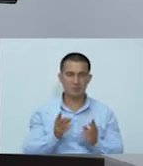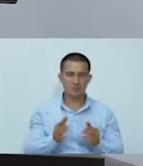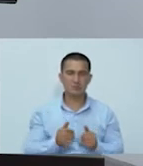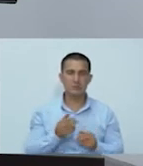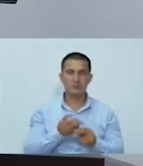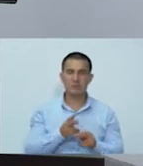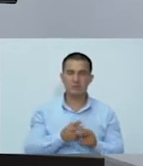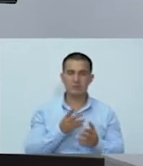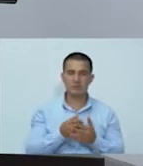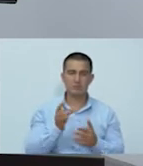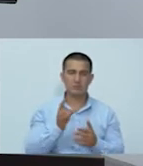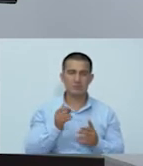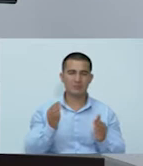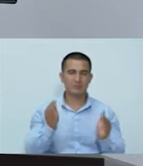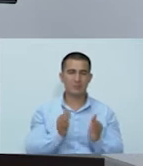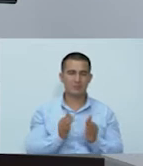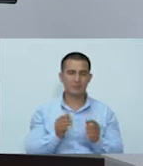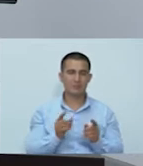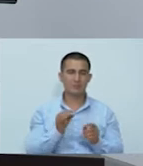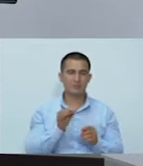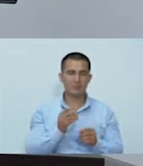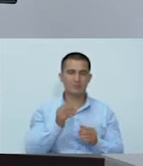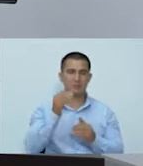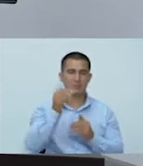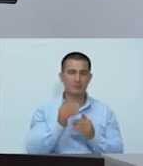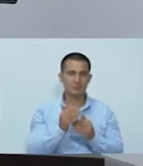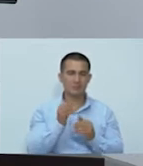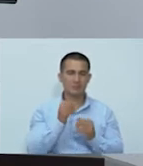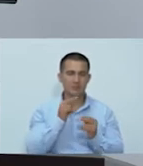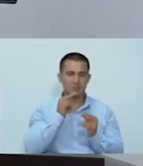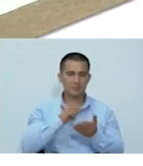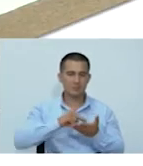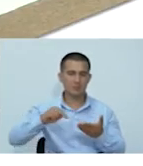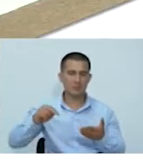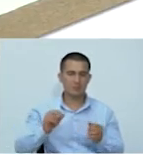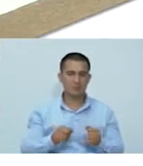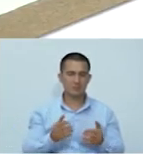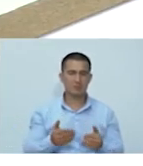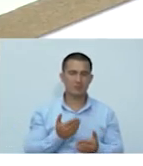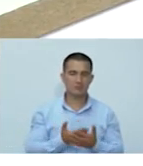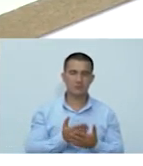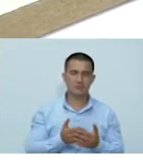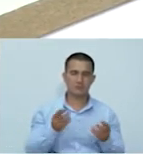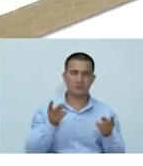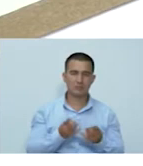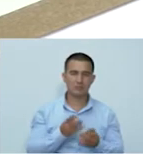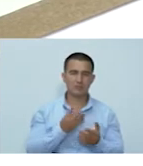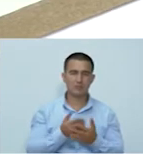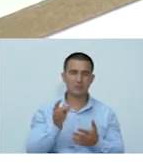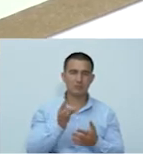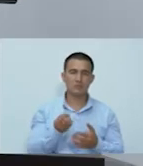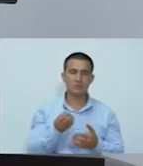Bunisini kaltaroq ve pastroqdan yopishtiramiz. Kerakli uzunlikni o'lchab